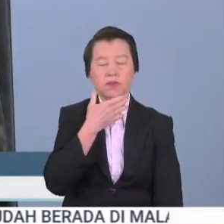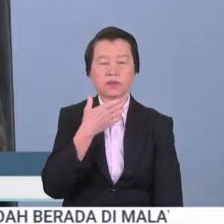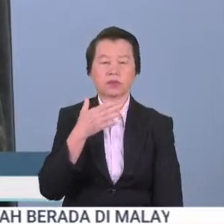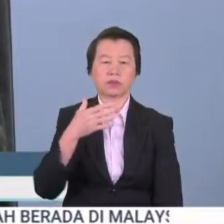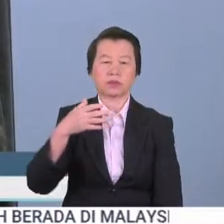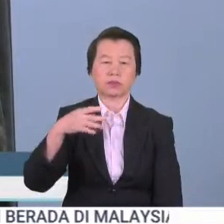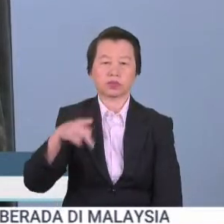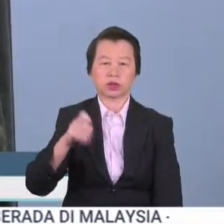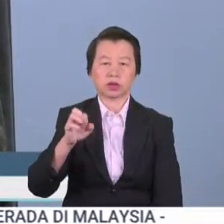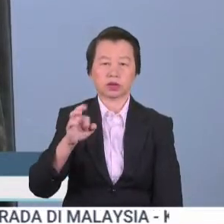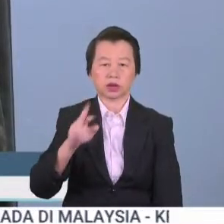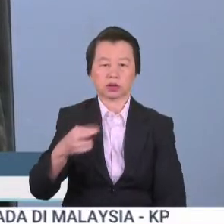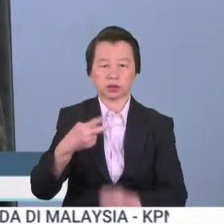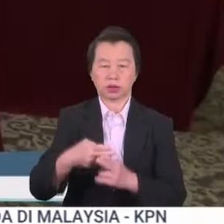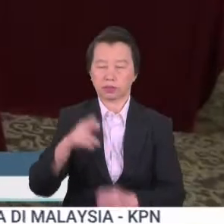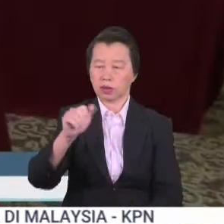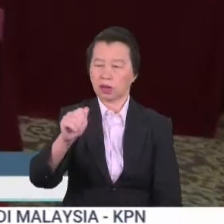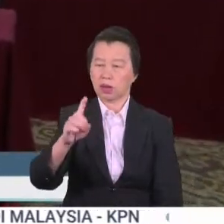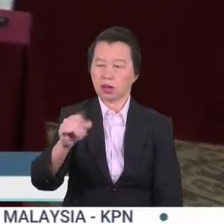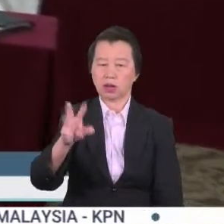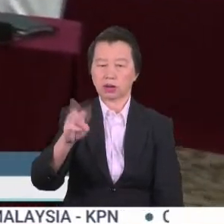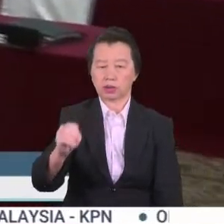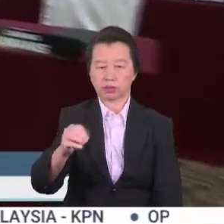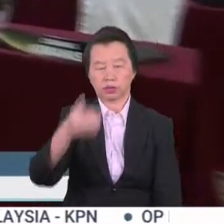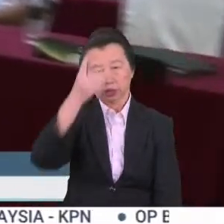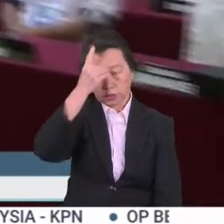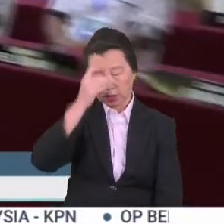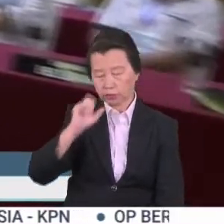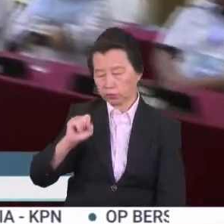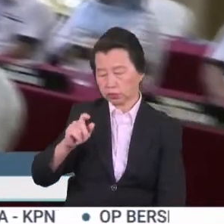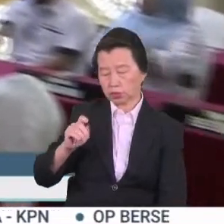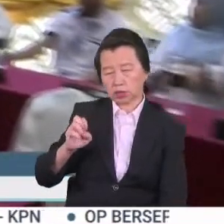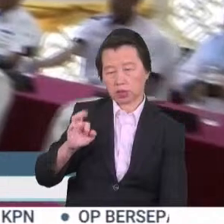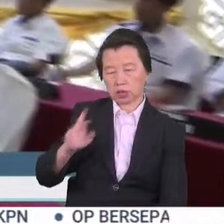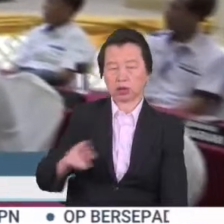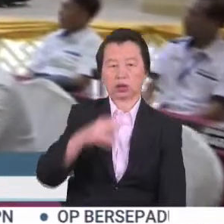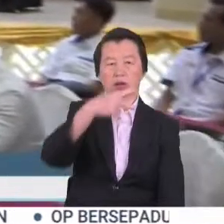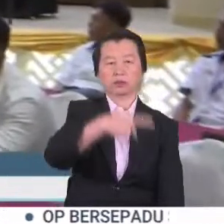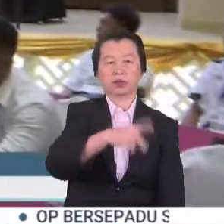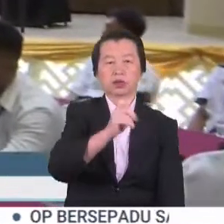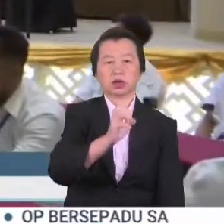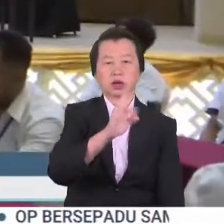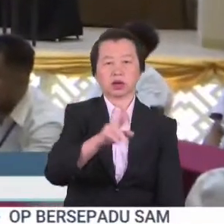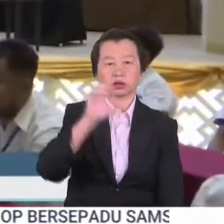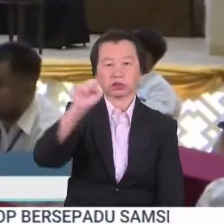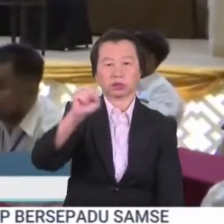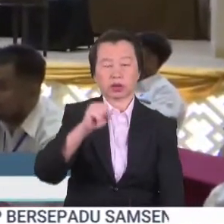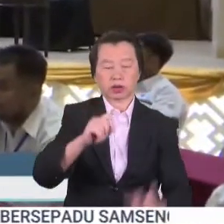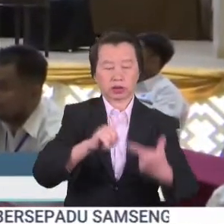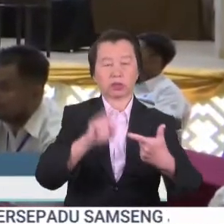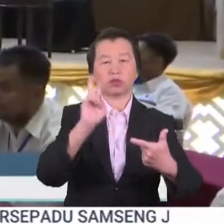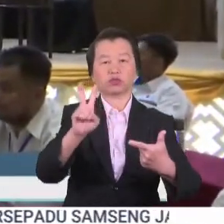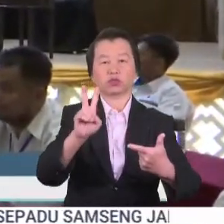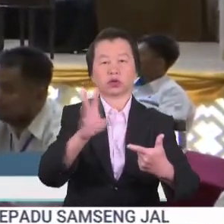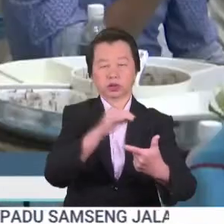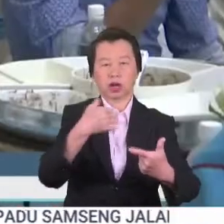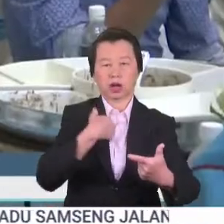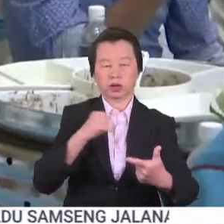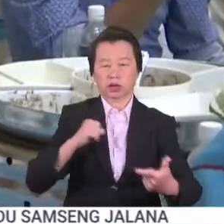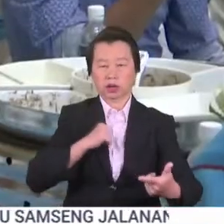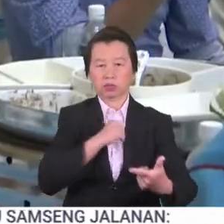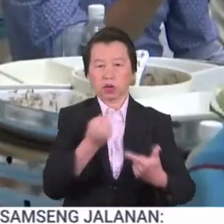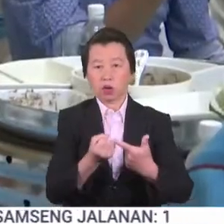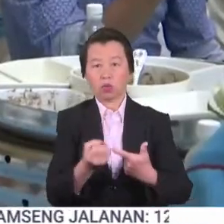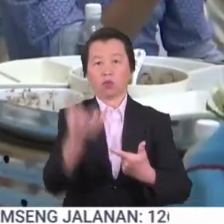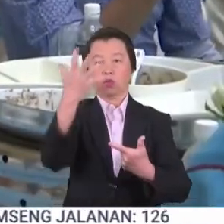Adli Abdul Halim Dalam pada itu Datuk Dr sangka memberitahu PKR Sabah berada di tempat kedua yang mempunyai keahlian